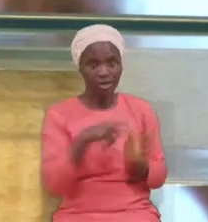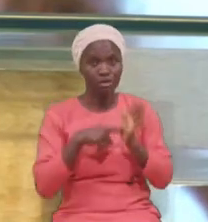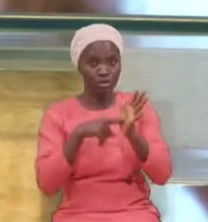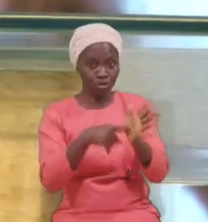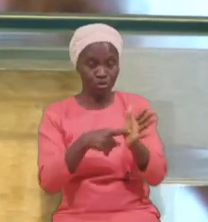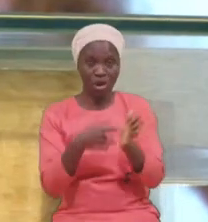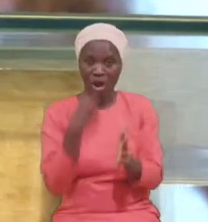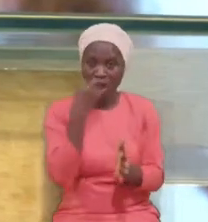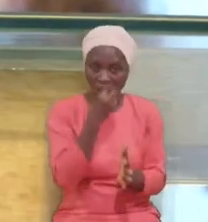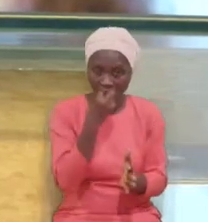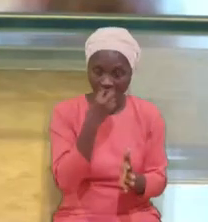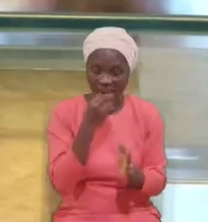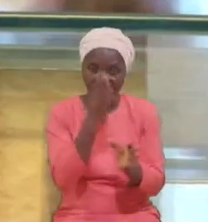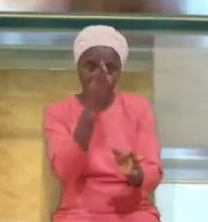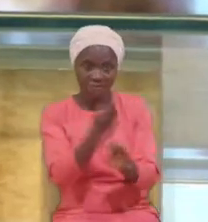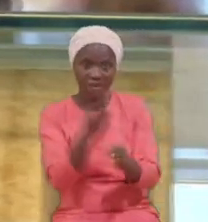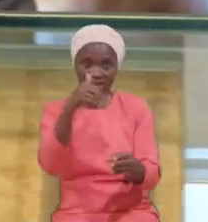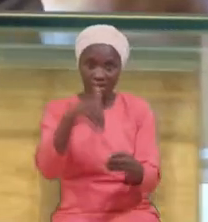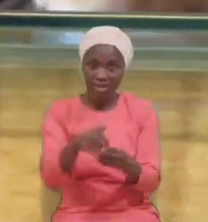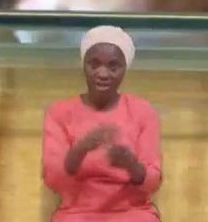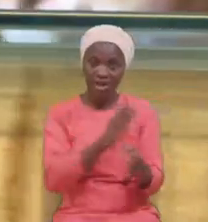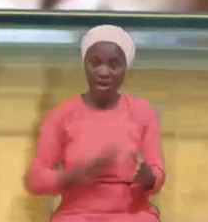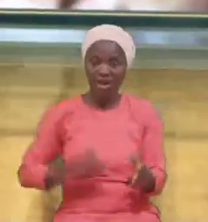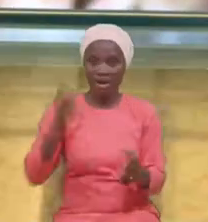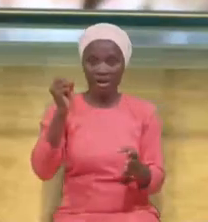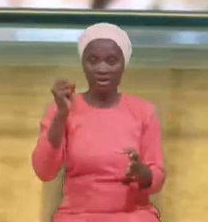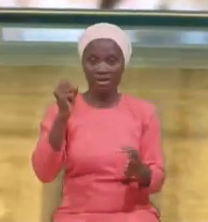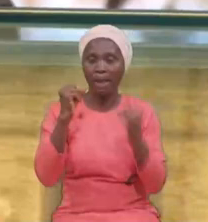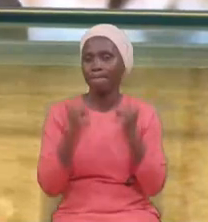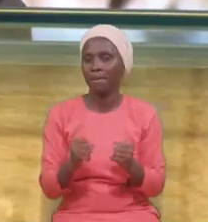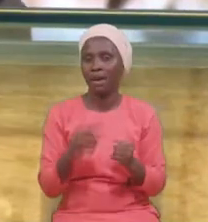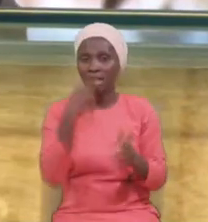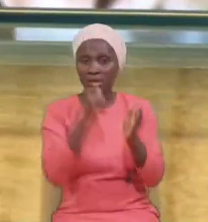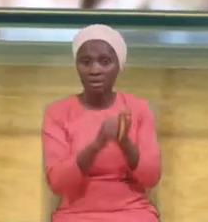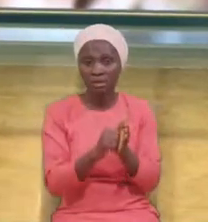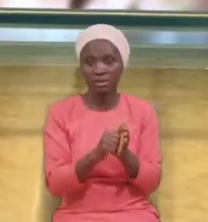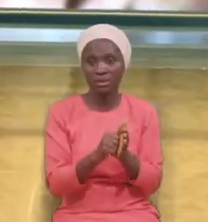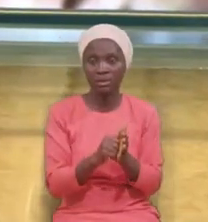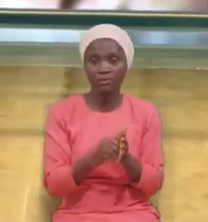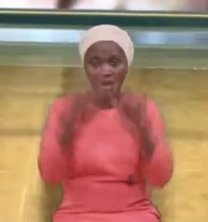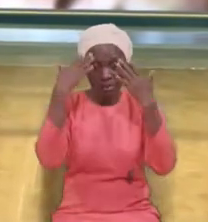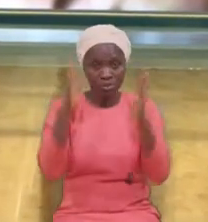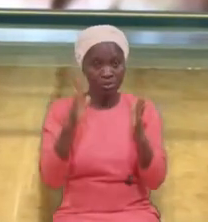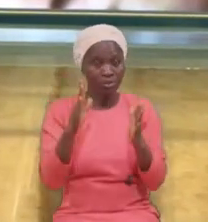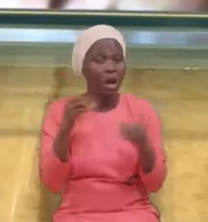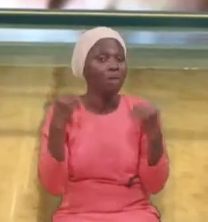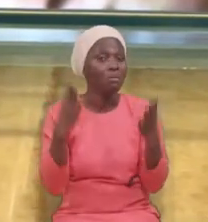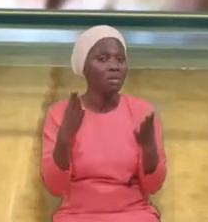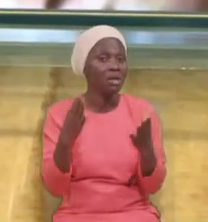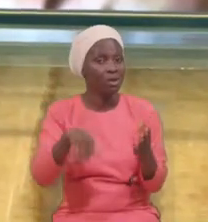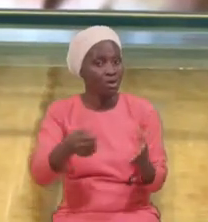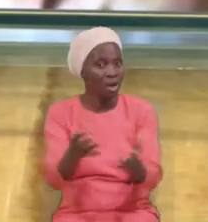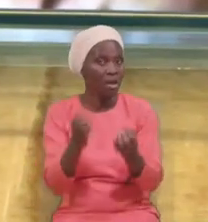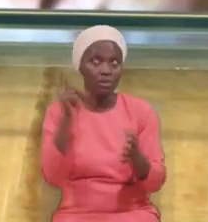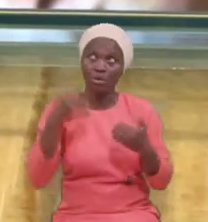Il a exprimé la foi en la puissance de Christ. Il a dit, je ne connais d'autres, je ne connais point d'autres lépreux que tu as